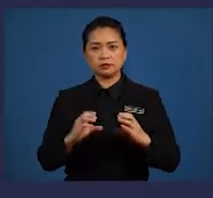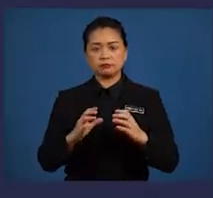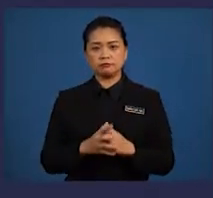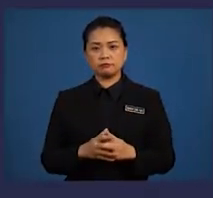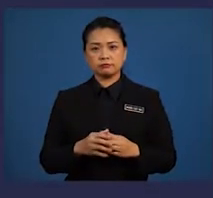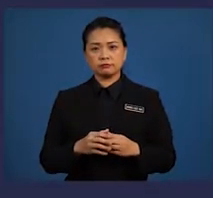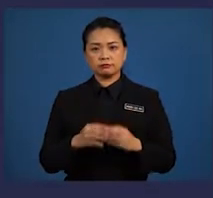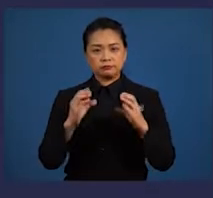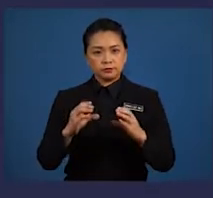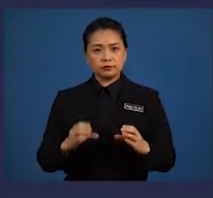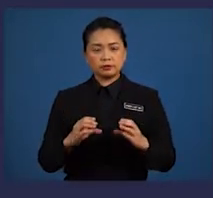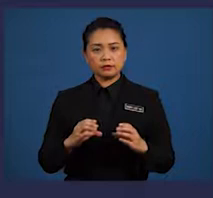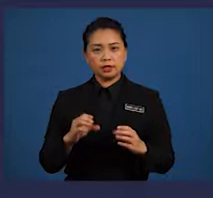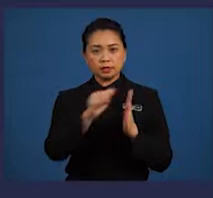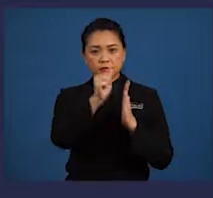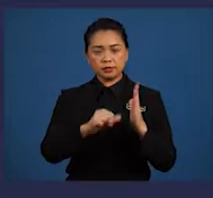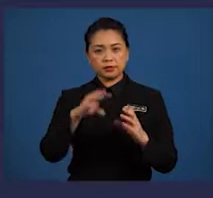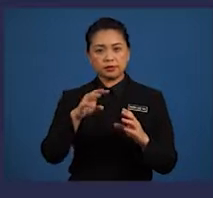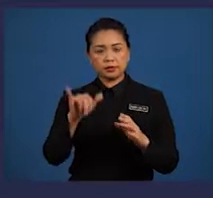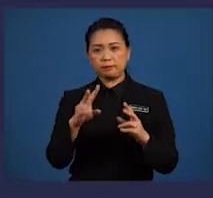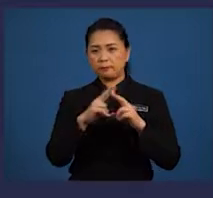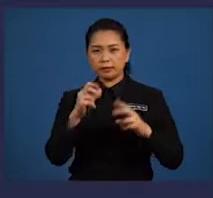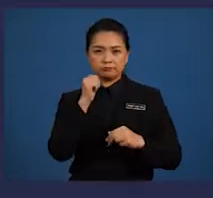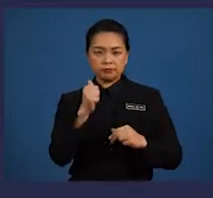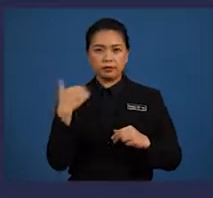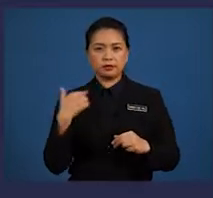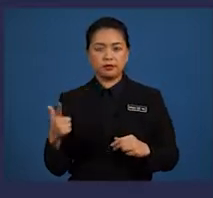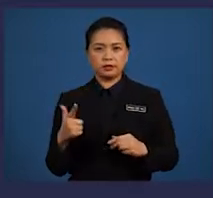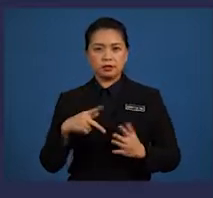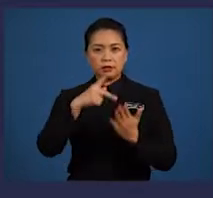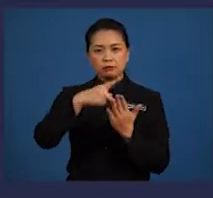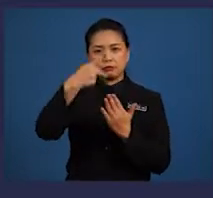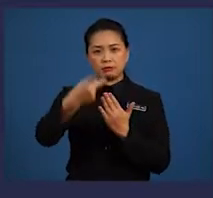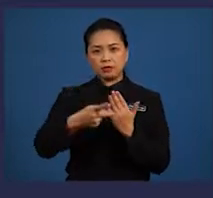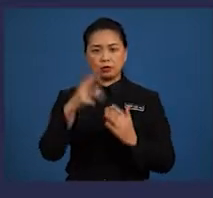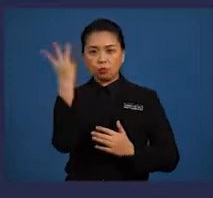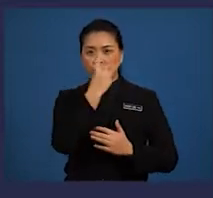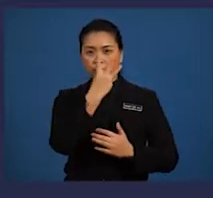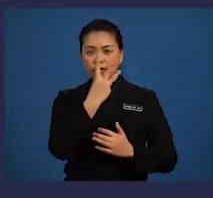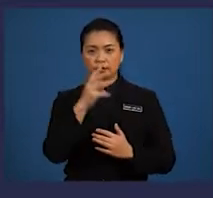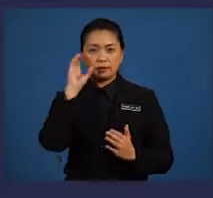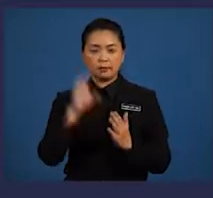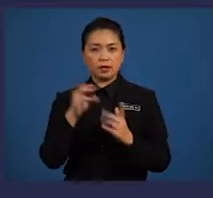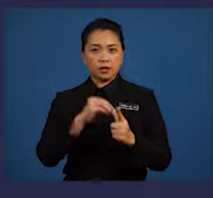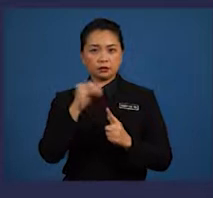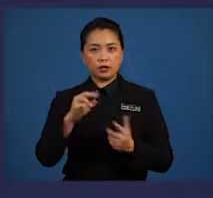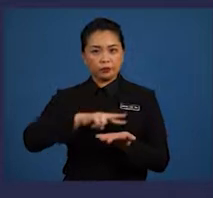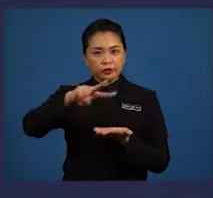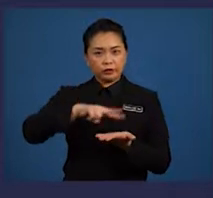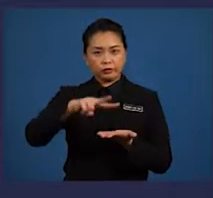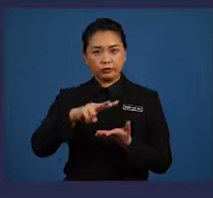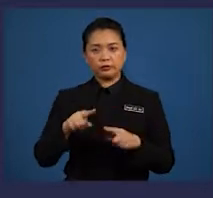kaedah lebahnya animasi yang paling dari istilah sebagai program Wayan gambar atau video